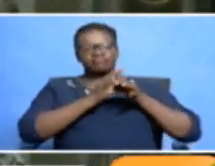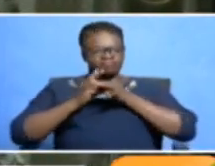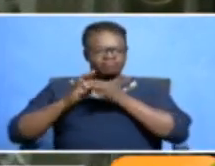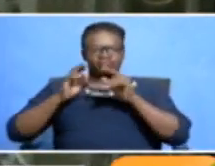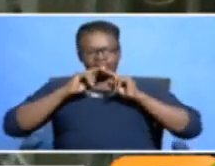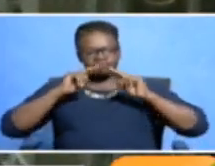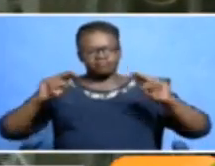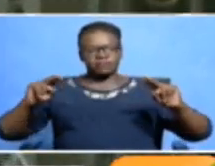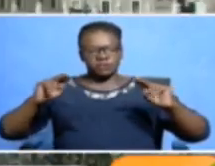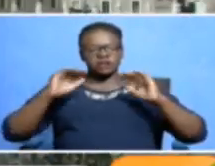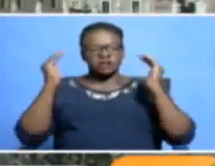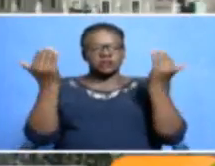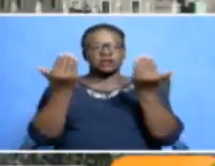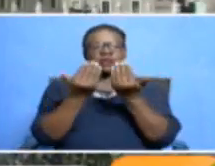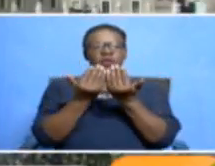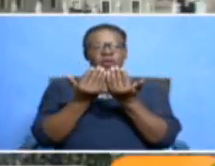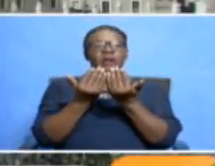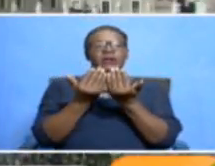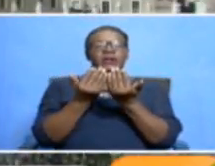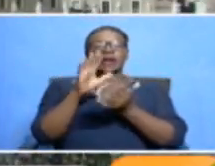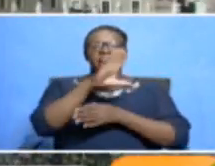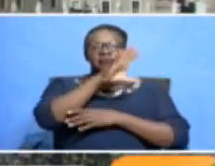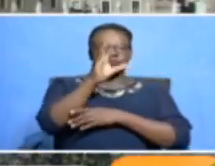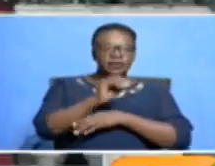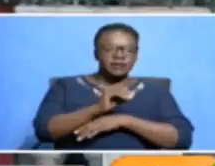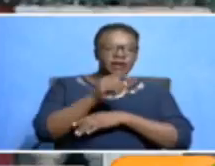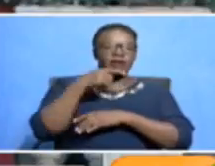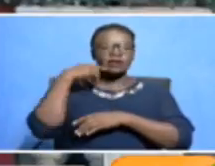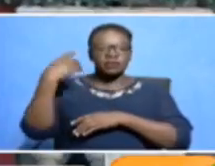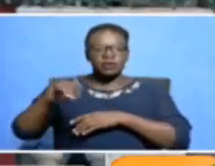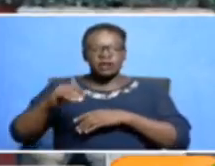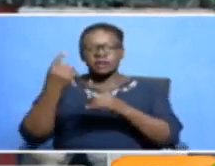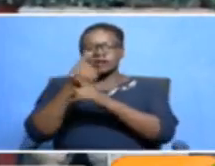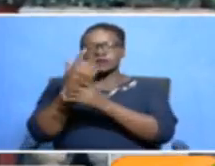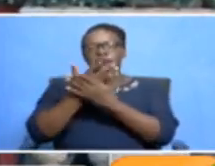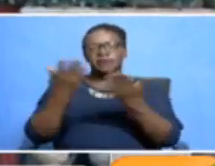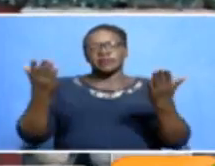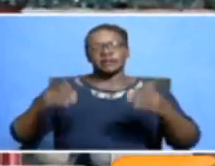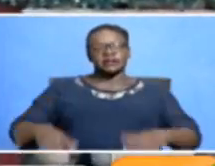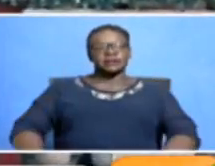walimwengu, hususan Ukraine, Afrika na Syria.